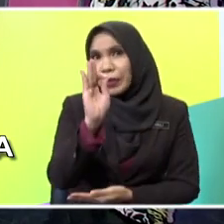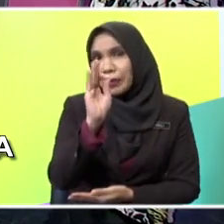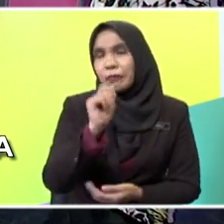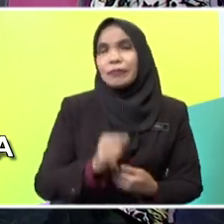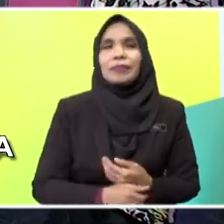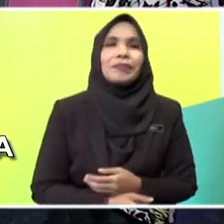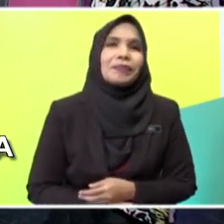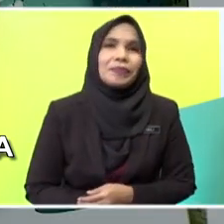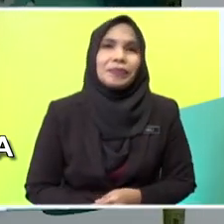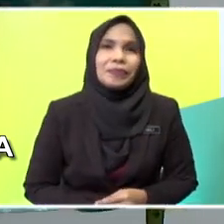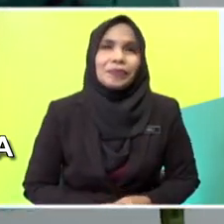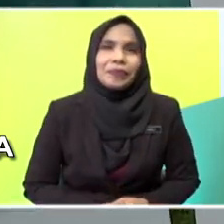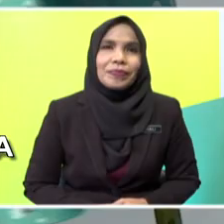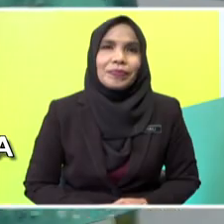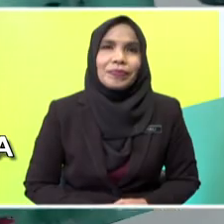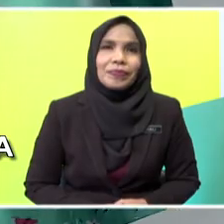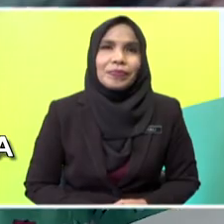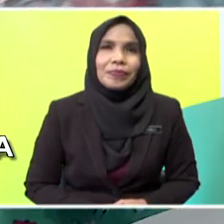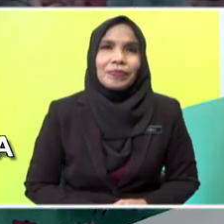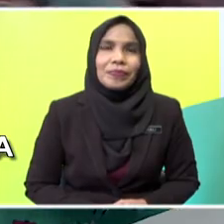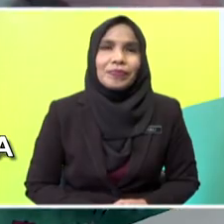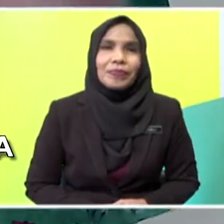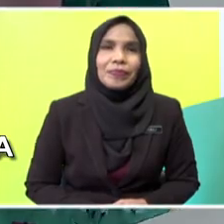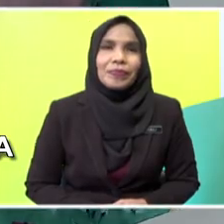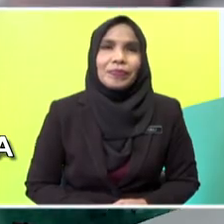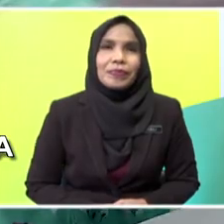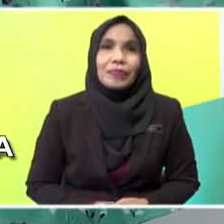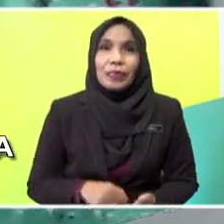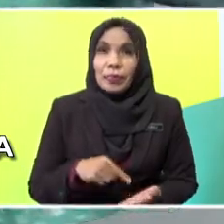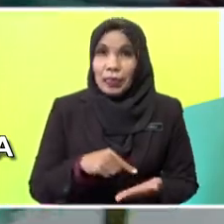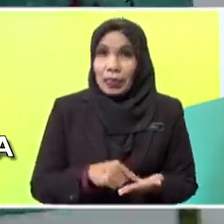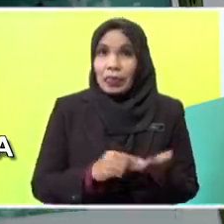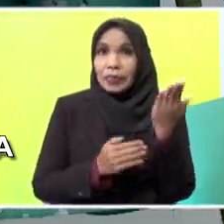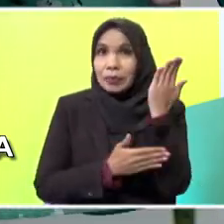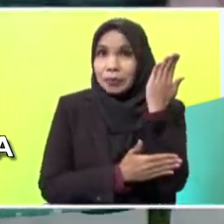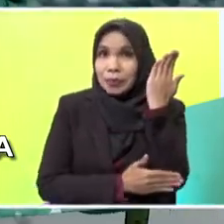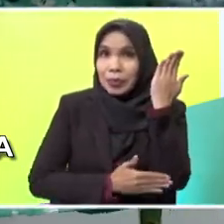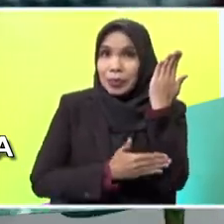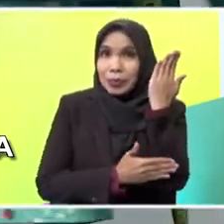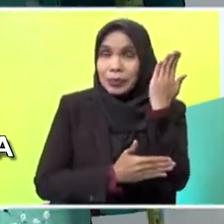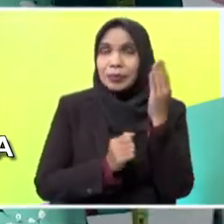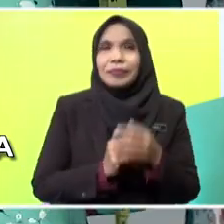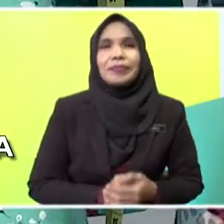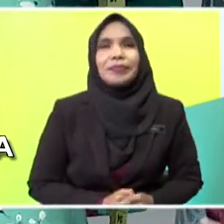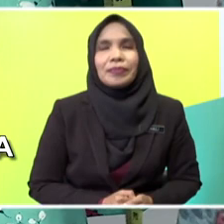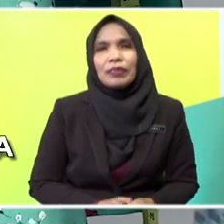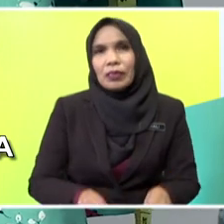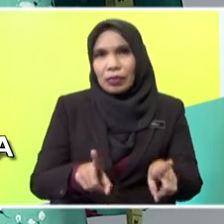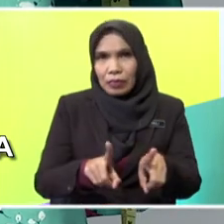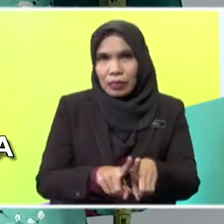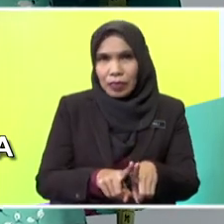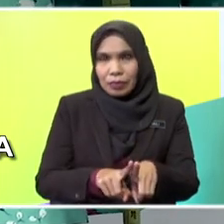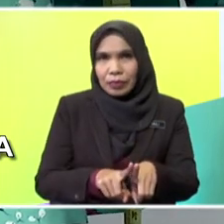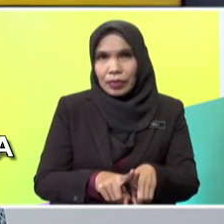Pinggul. Jadi pegang, kalau dia tak tahu, tunjukkan sini. Ini ialah pinggul. Pusing kan? Sing. Sama juga konsep dia seperti kita ambil dada